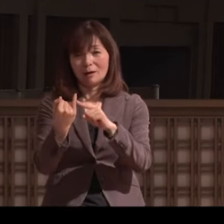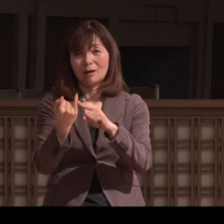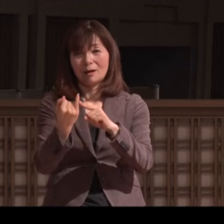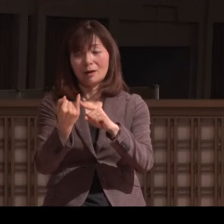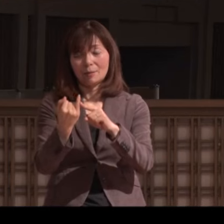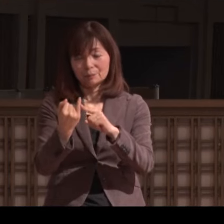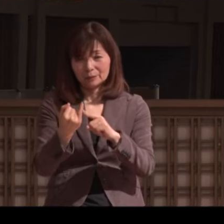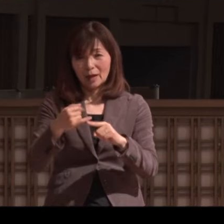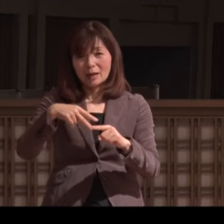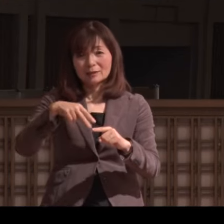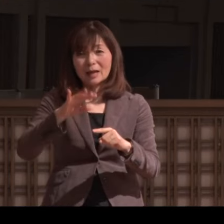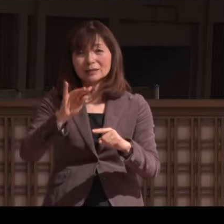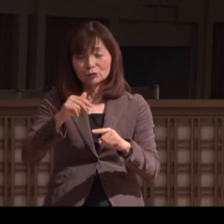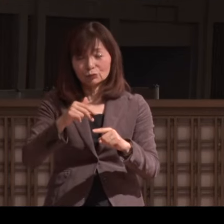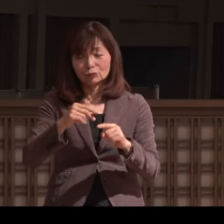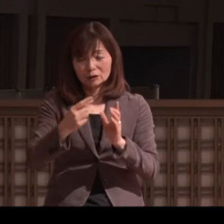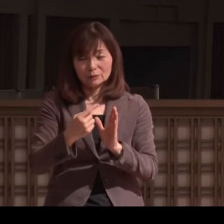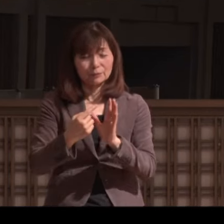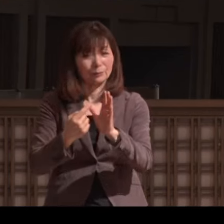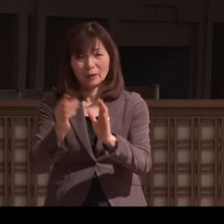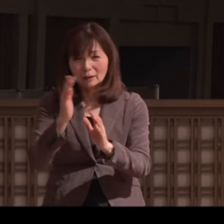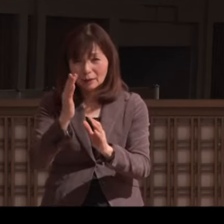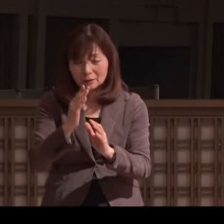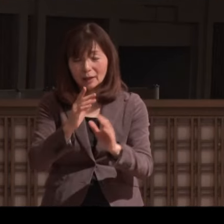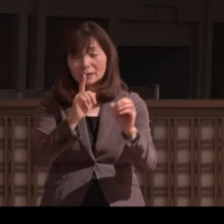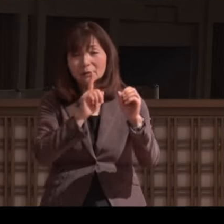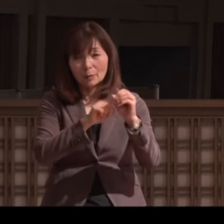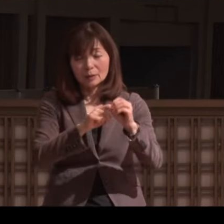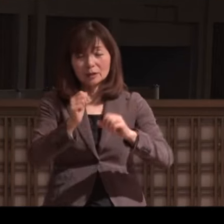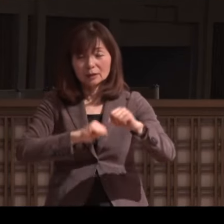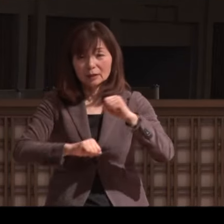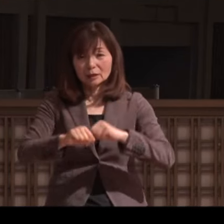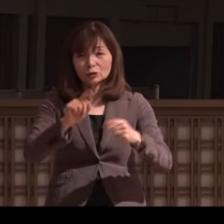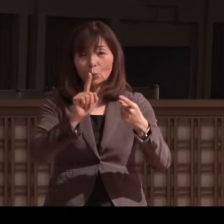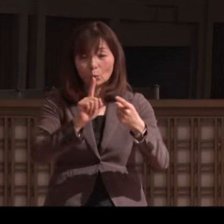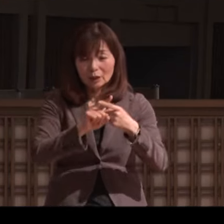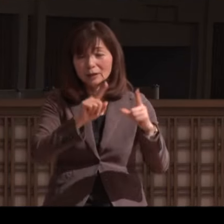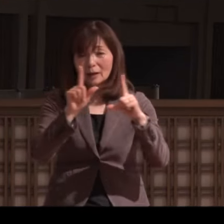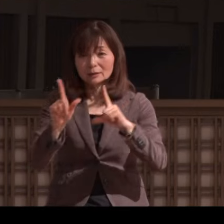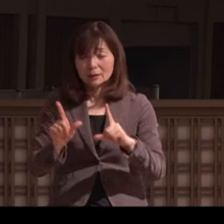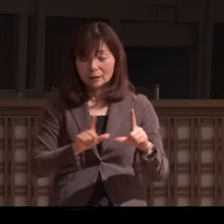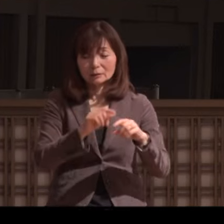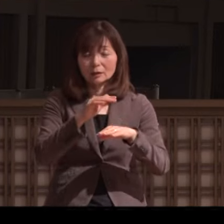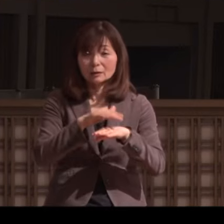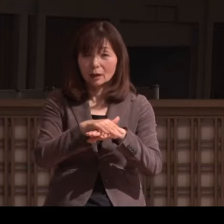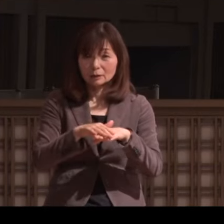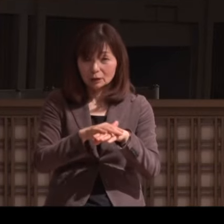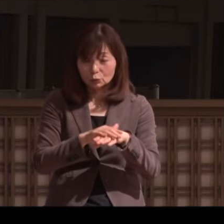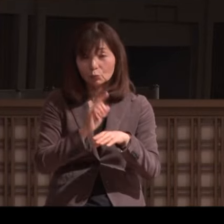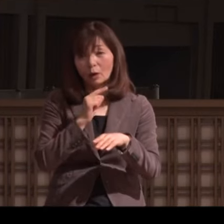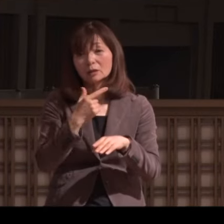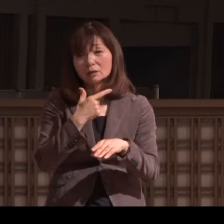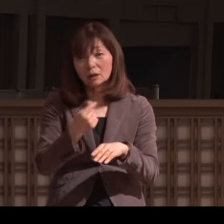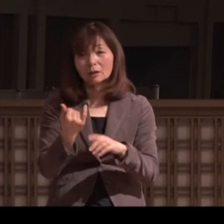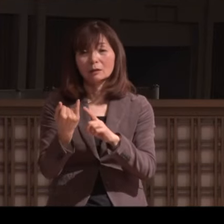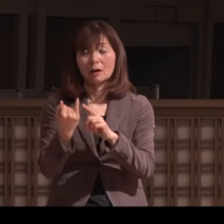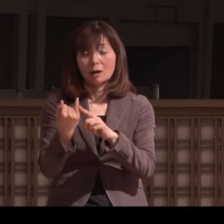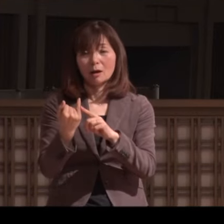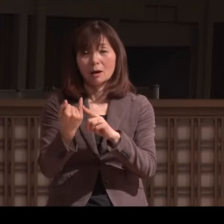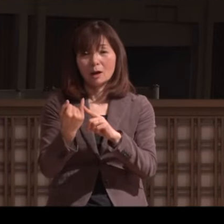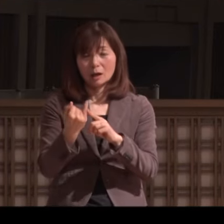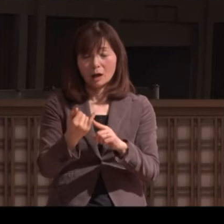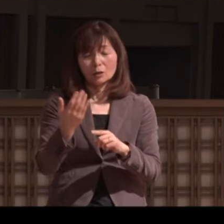はナチスみたいなものに取り込まれないためには動的な生活が大事なんだよっていう話がしたかったんですねこれをプラトンから